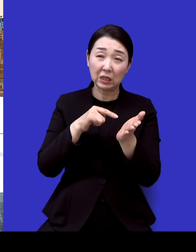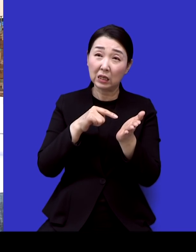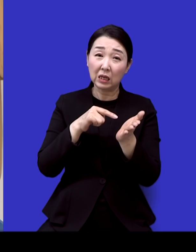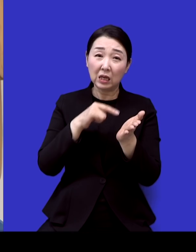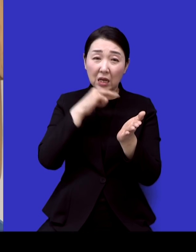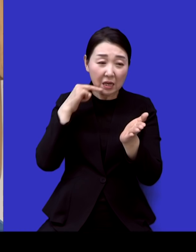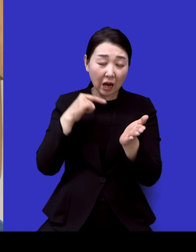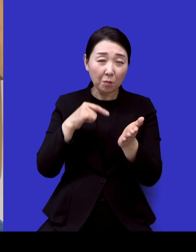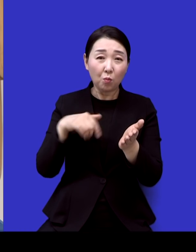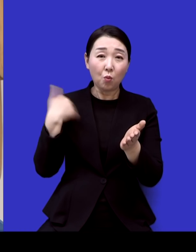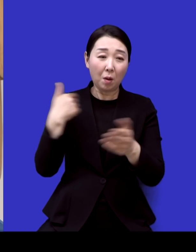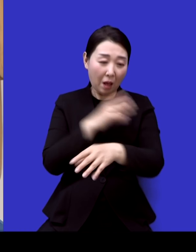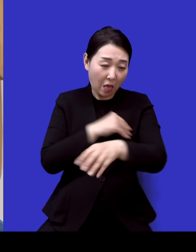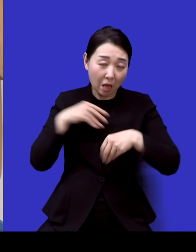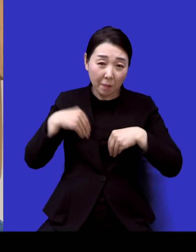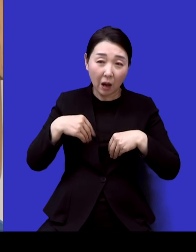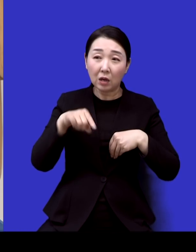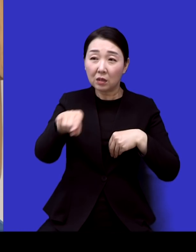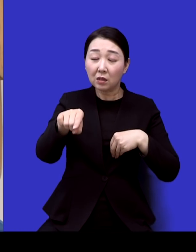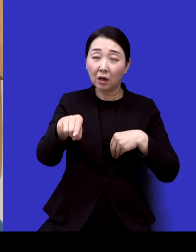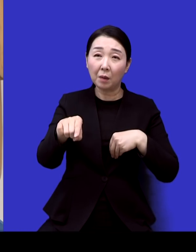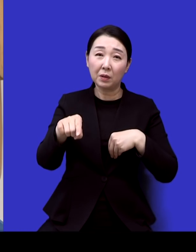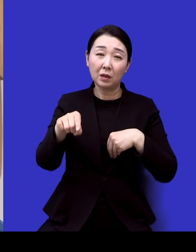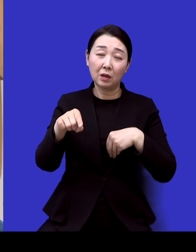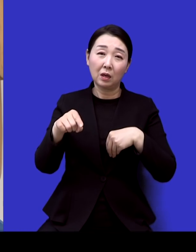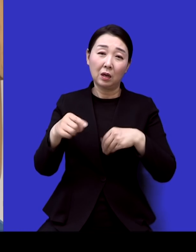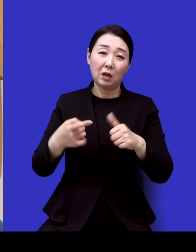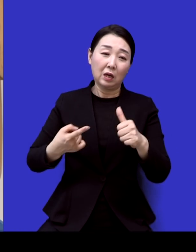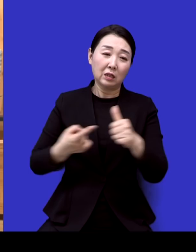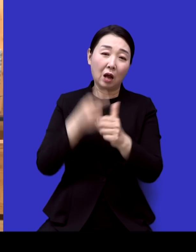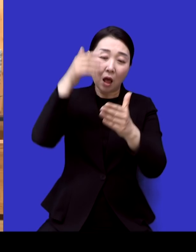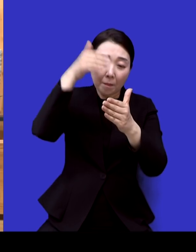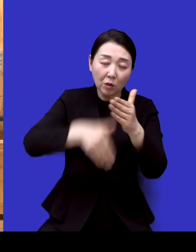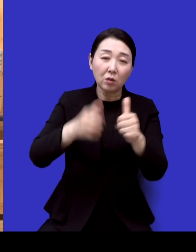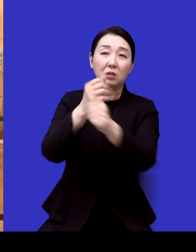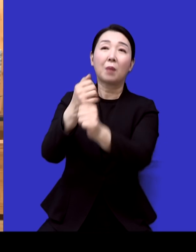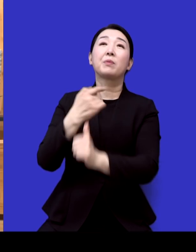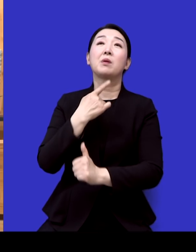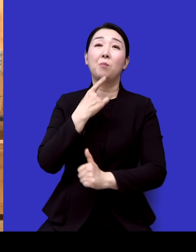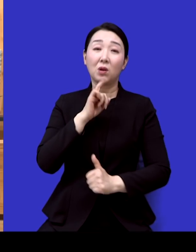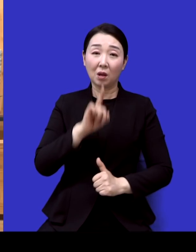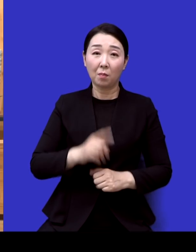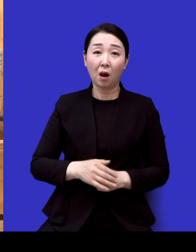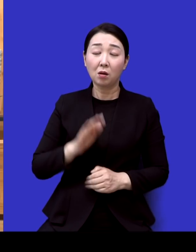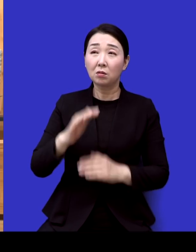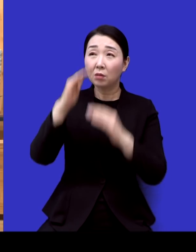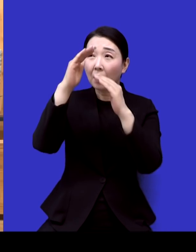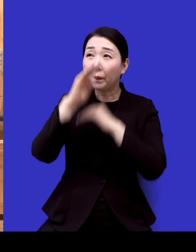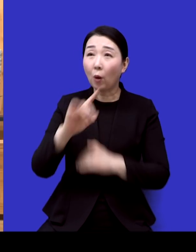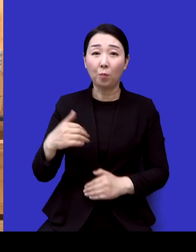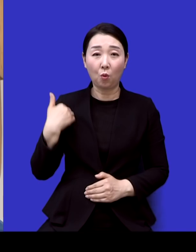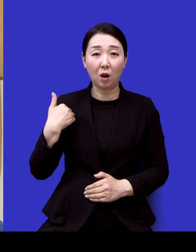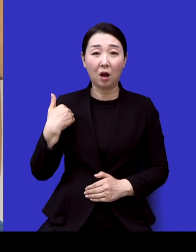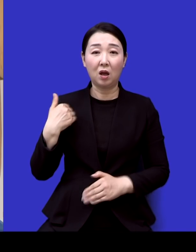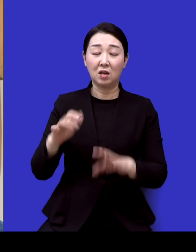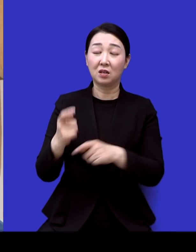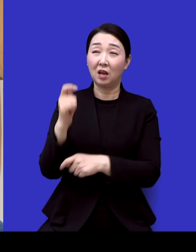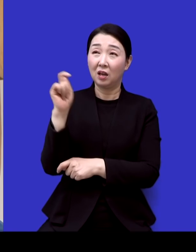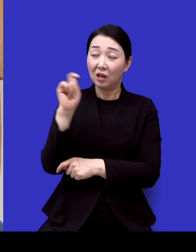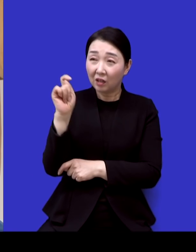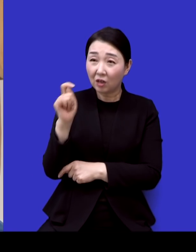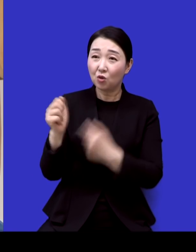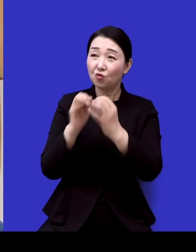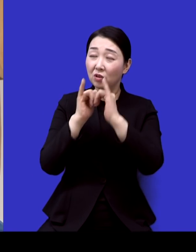예. 그 사람은 살인미수로 잡혀 들어갈 뻔했다 그러는 거예요. 오. 그때는 무슨 일인지 몰랐는데 이제 택시 운전 얘기를